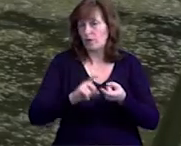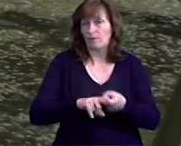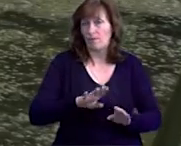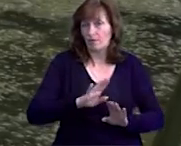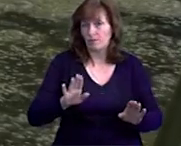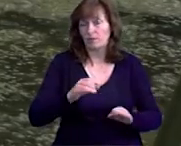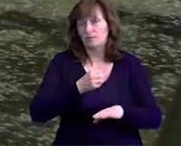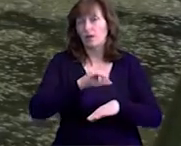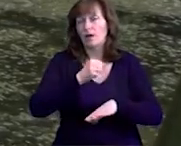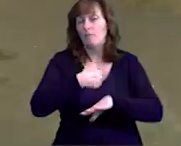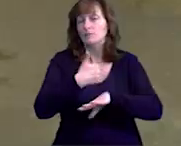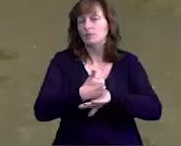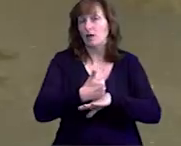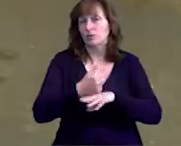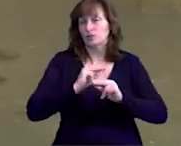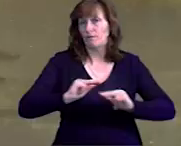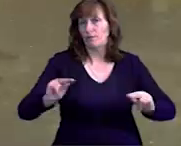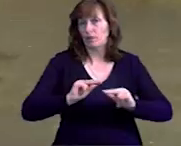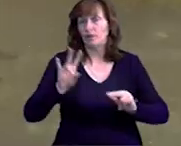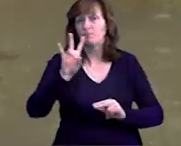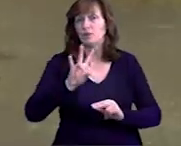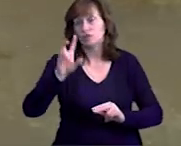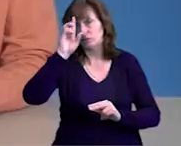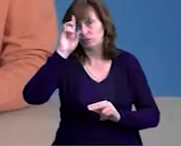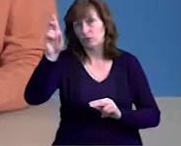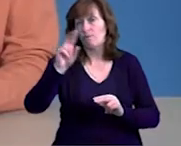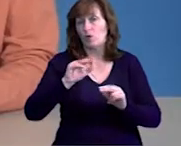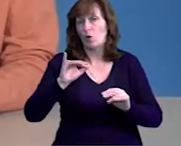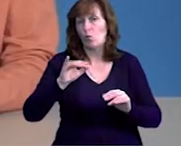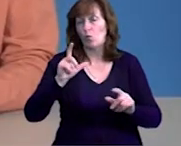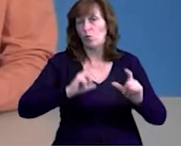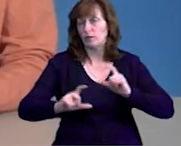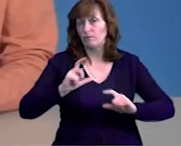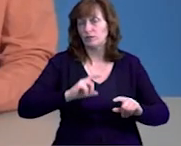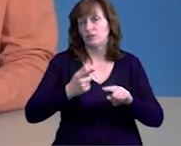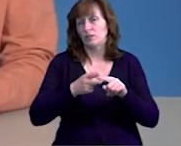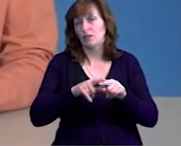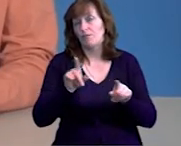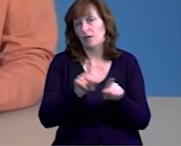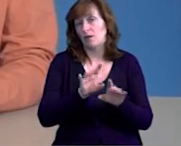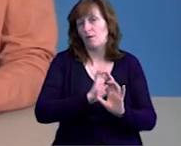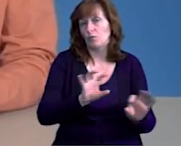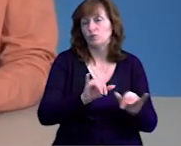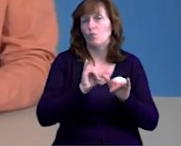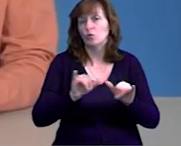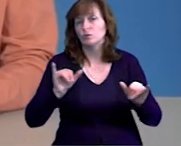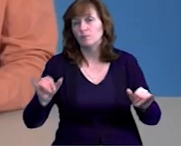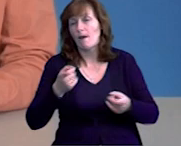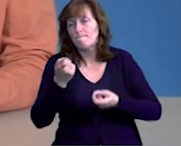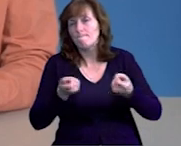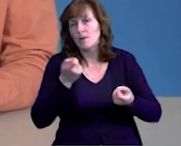Раніше старший викладач кафедри біології Ніжинського державного університету Олександр Вобленко таке явище пояснював